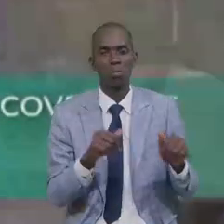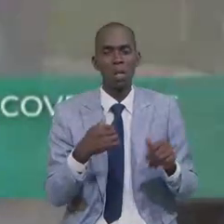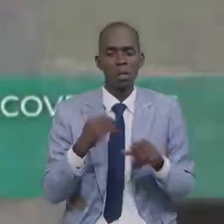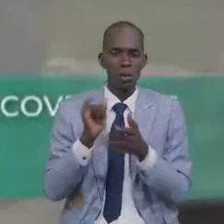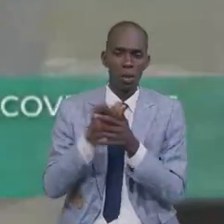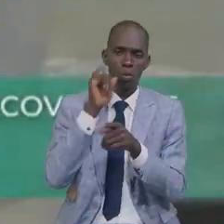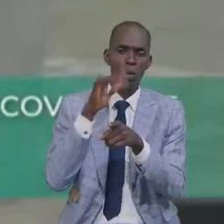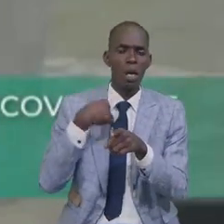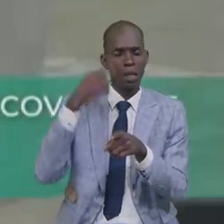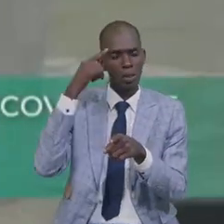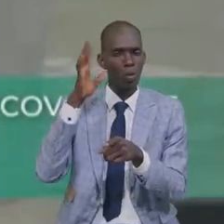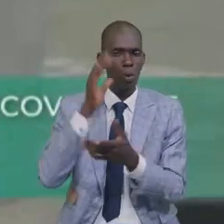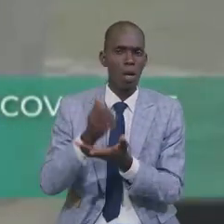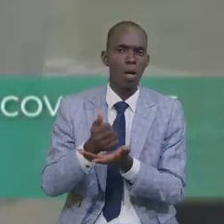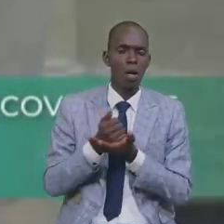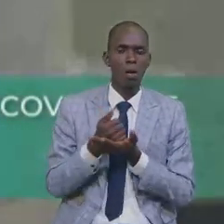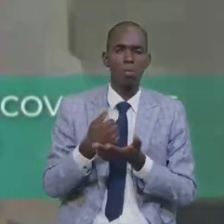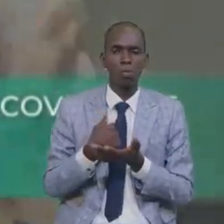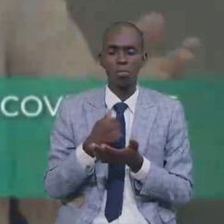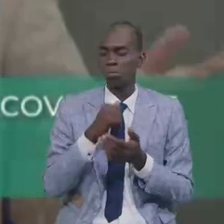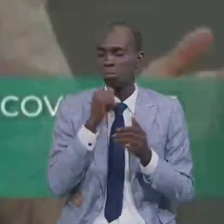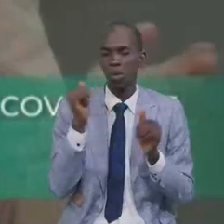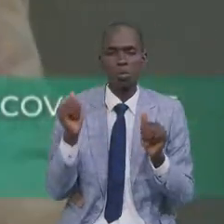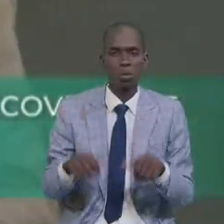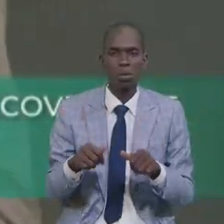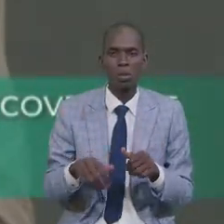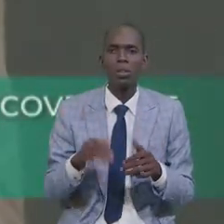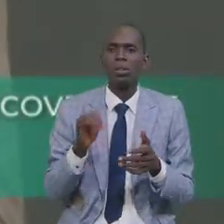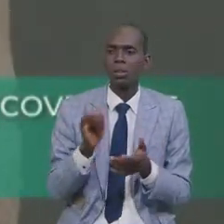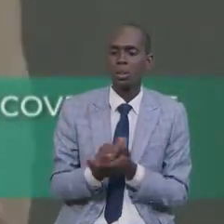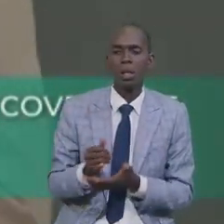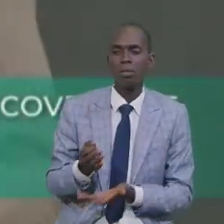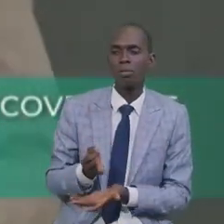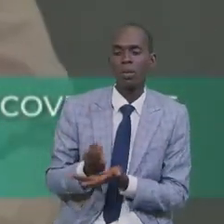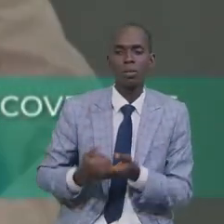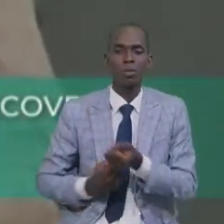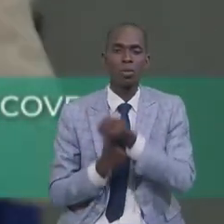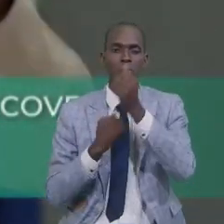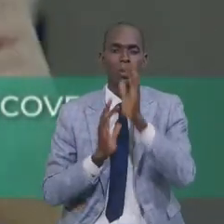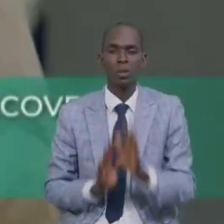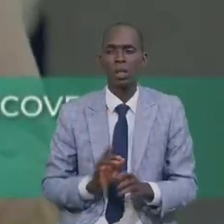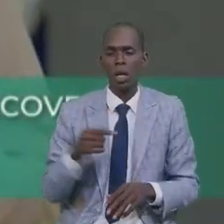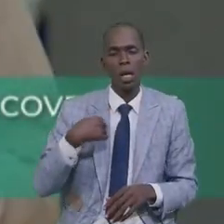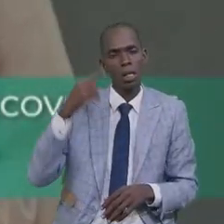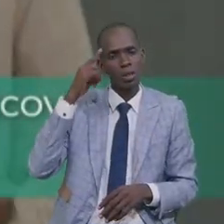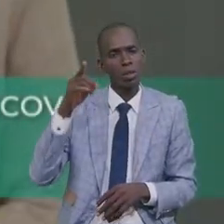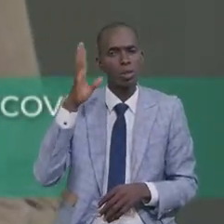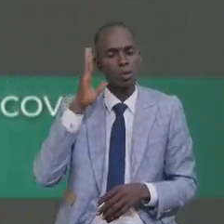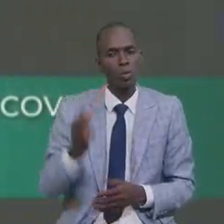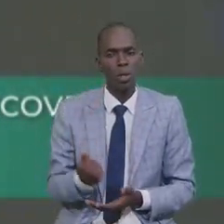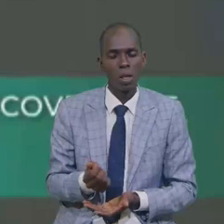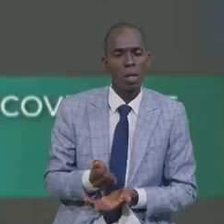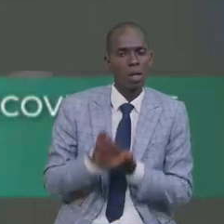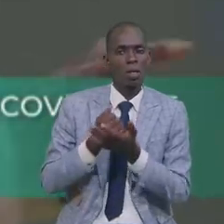27. Jésus répondit, ce qui est impossible aux hommes est possible à Dieu. Ah, je pensais que cet homme pouvait m'aider. Oh, cette femme, ce dirigeant,